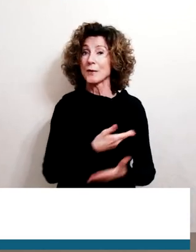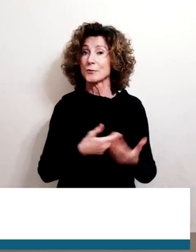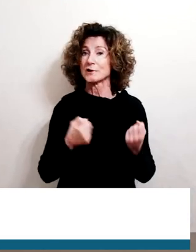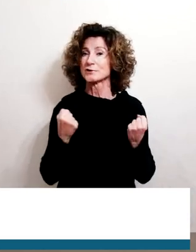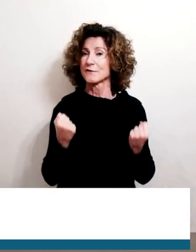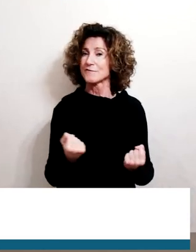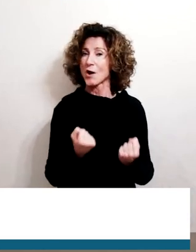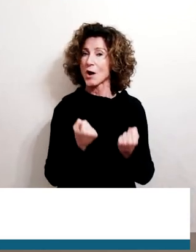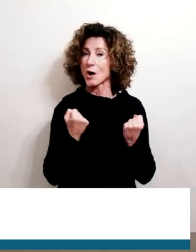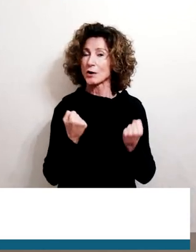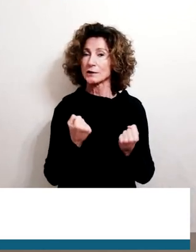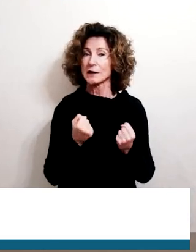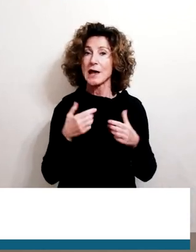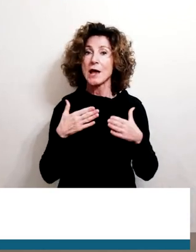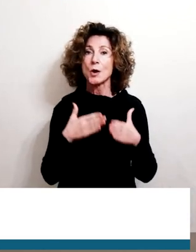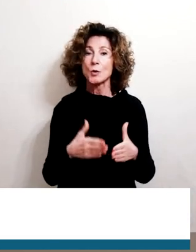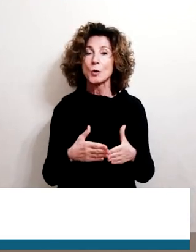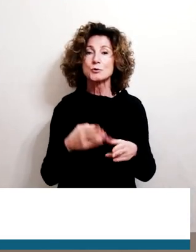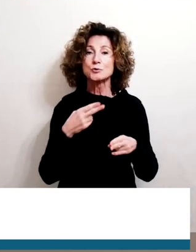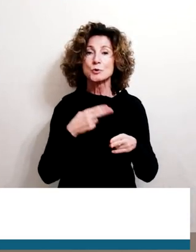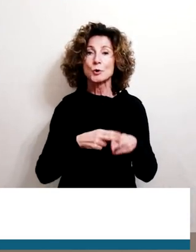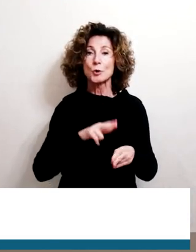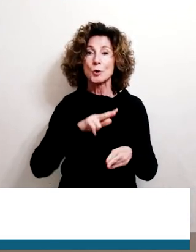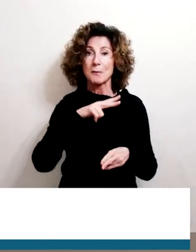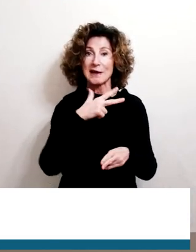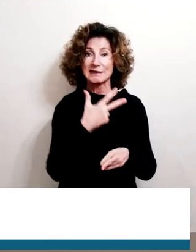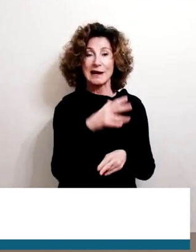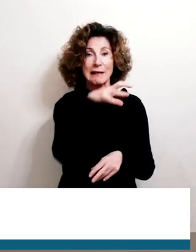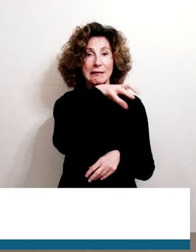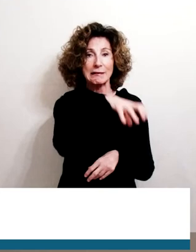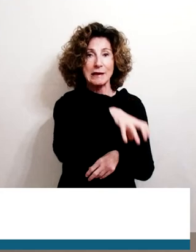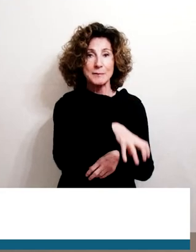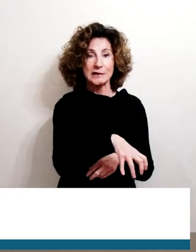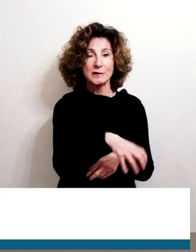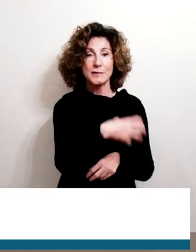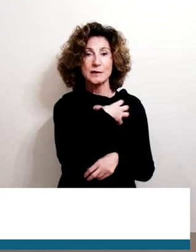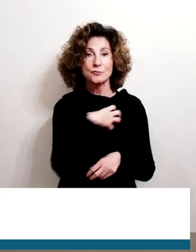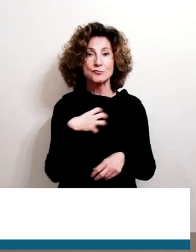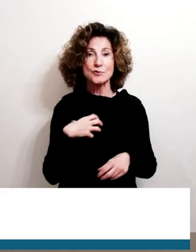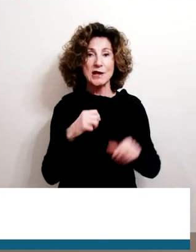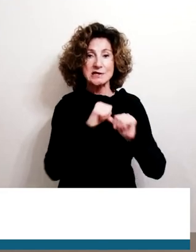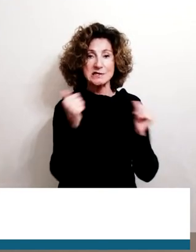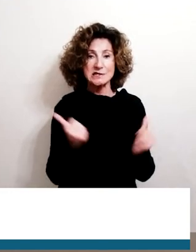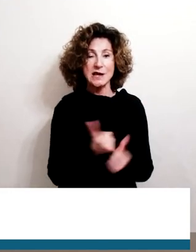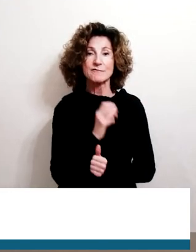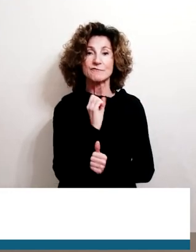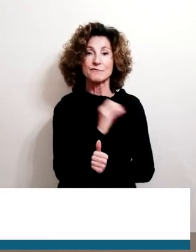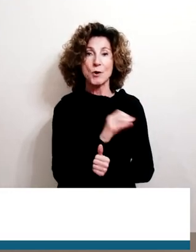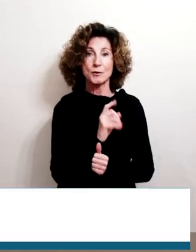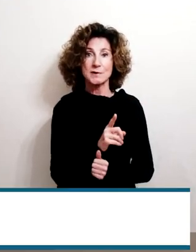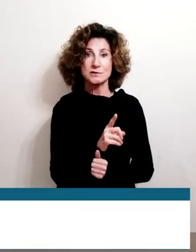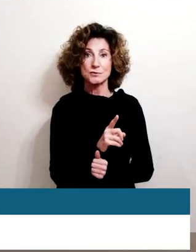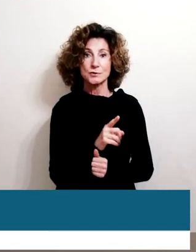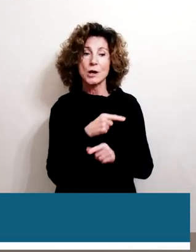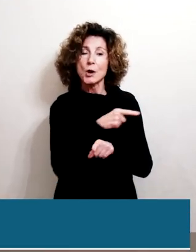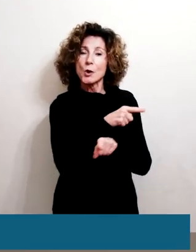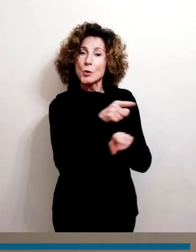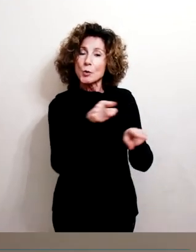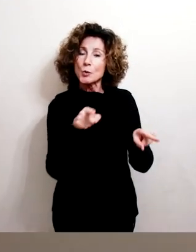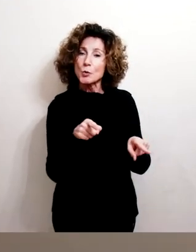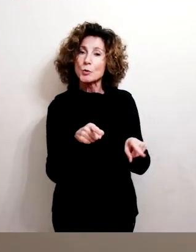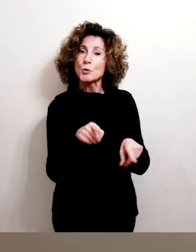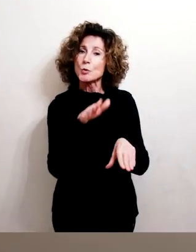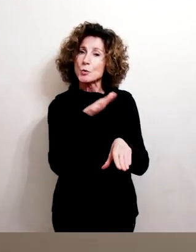una collaborazione molto attiva con la facoltà di roma tre con il dipartimento di scienze della formazione perché